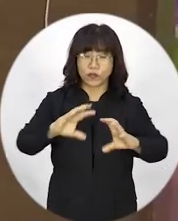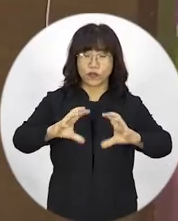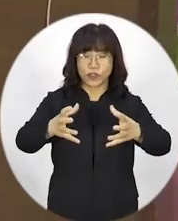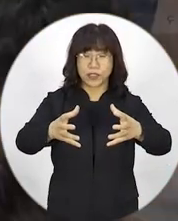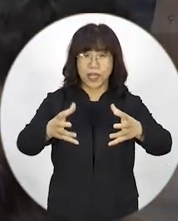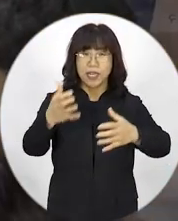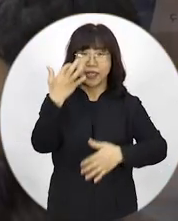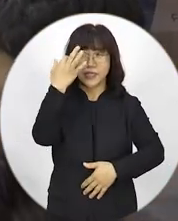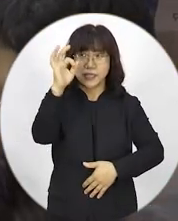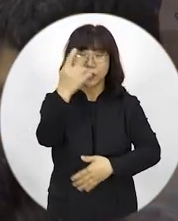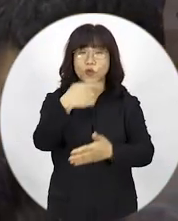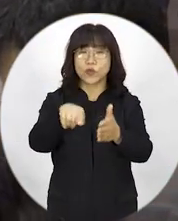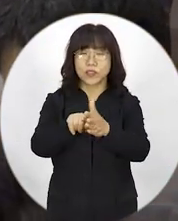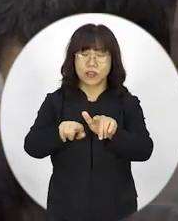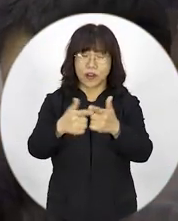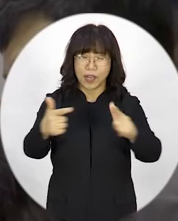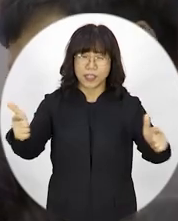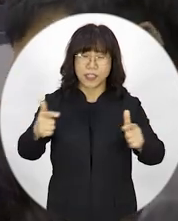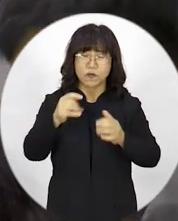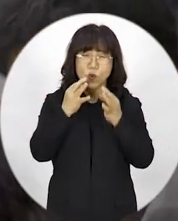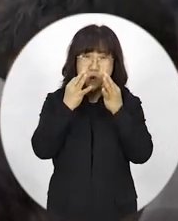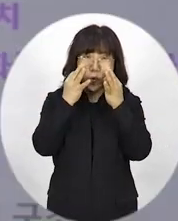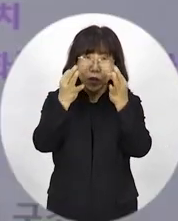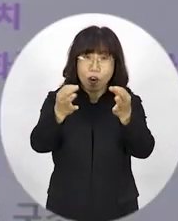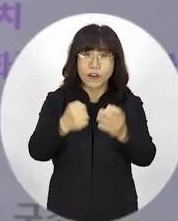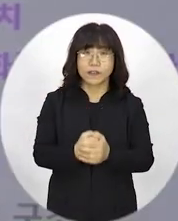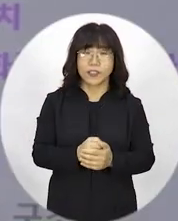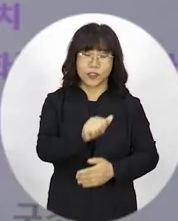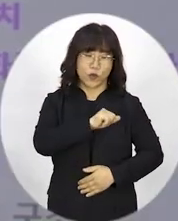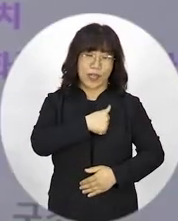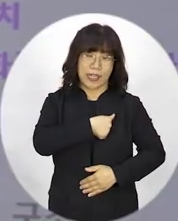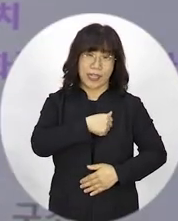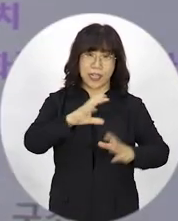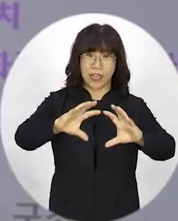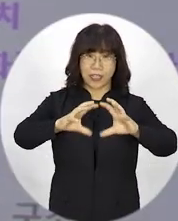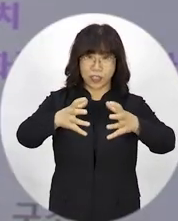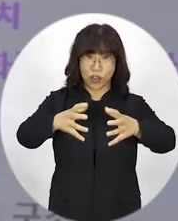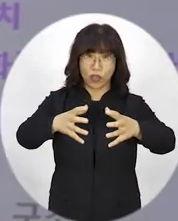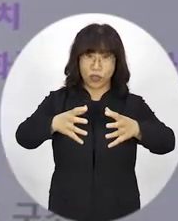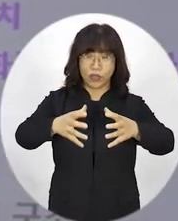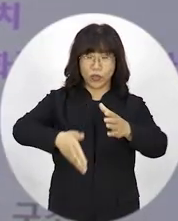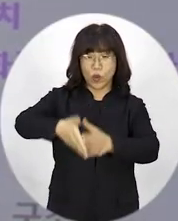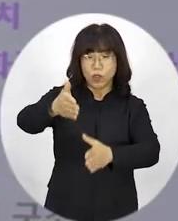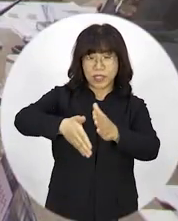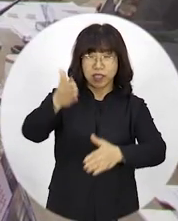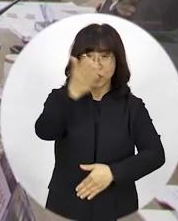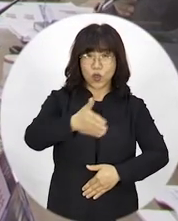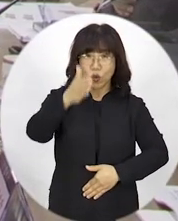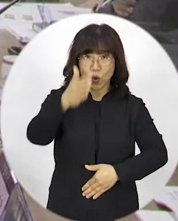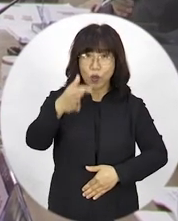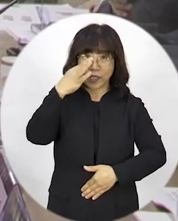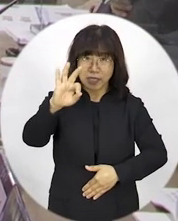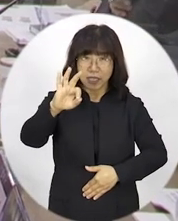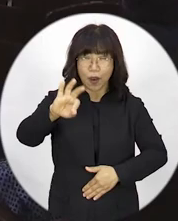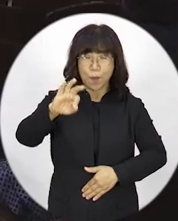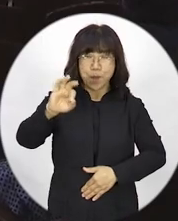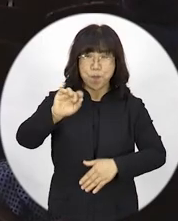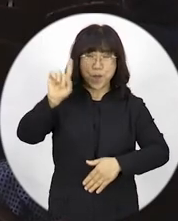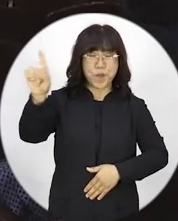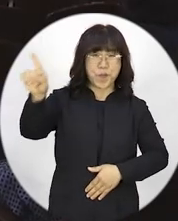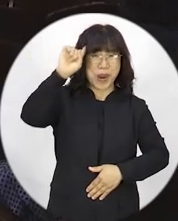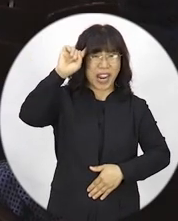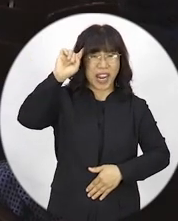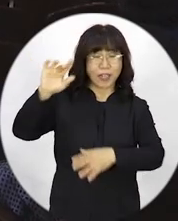등 국제 안전도시 인증을 위한 다양한 사업을 추진해 왔으며 지난 5월 스웨덴 국제 안전도시 공인센터 심사를